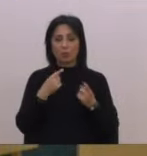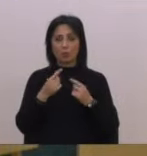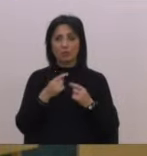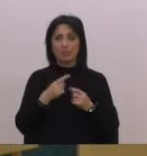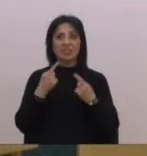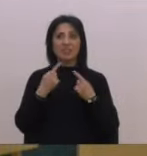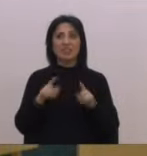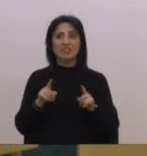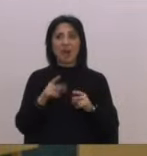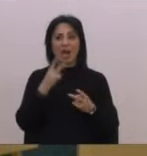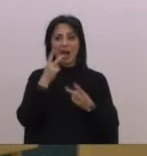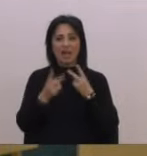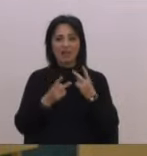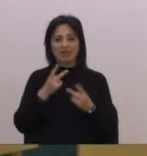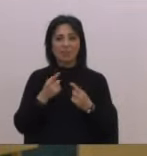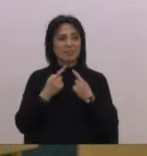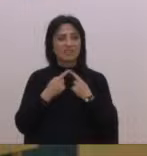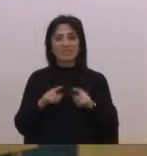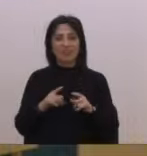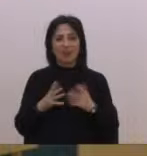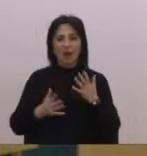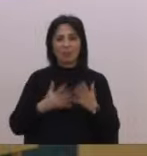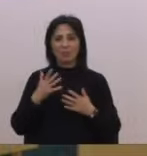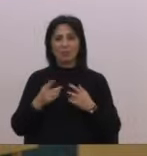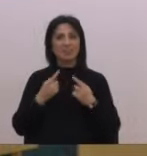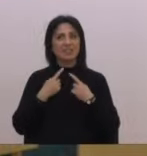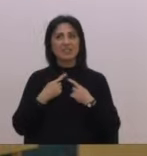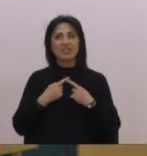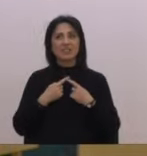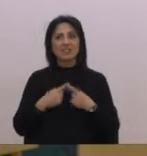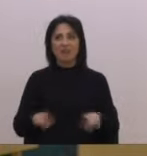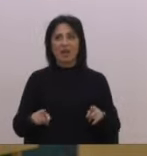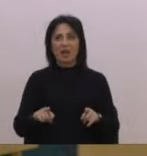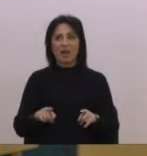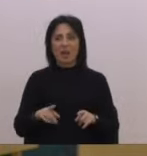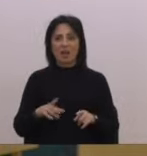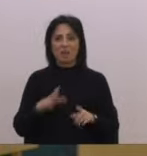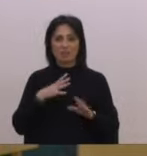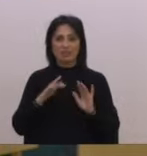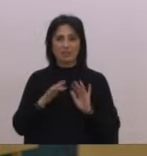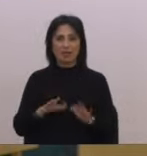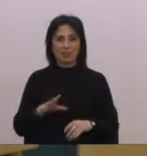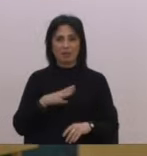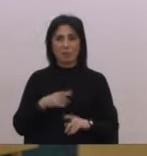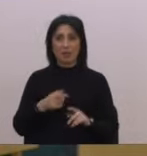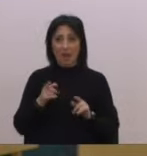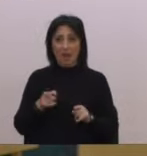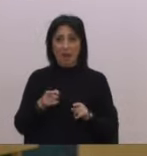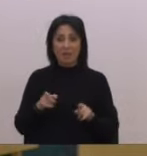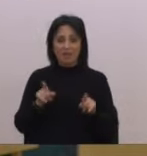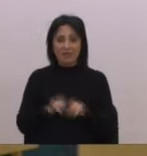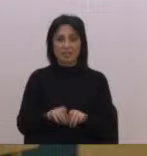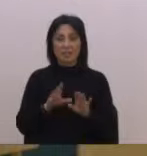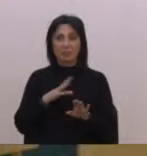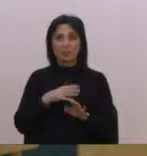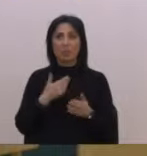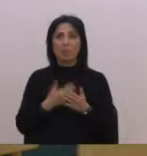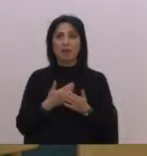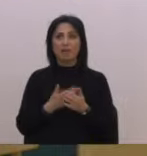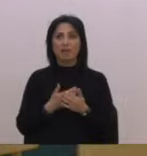სხვა ხედვები, სულ სხვა ამბიციები, სულ სხვა პრეტენზიები გვქონდა. აი თუნდაც ისეთი,